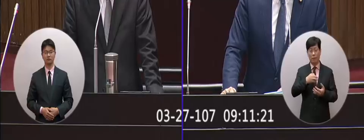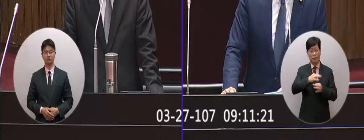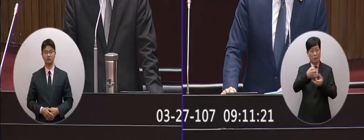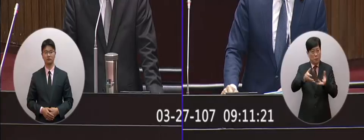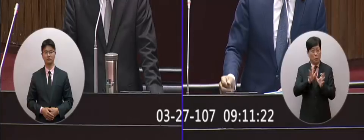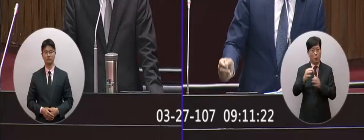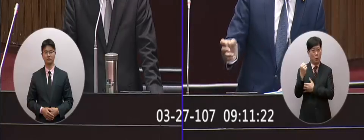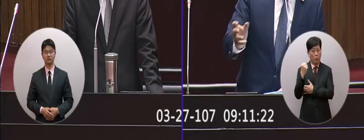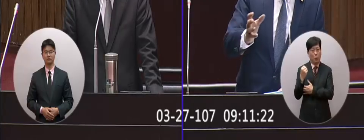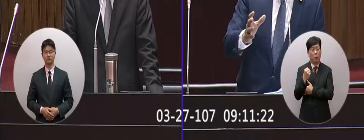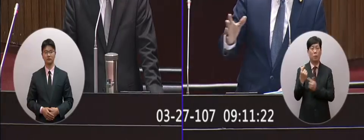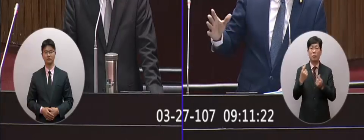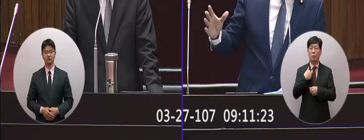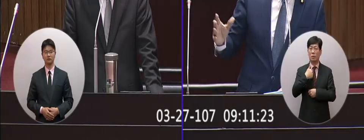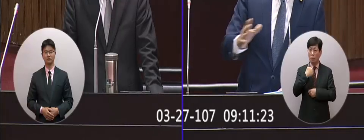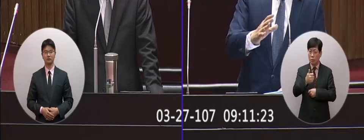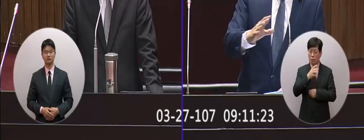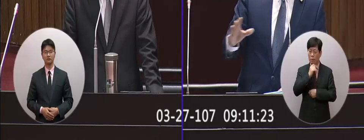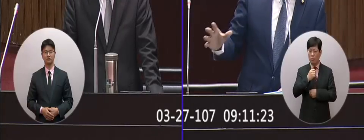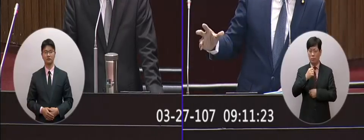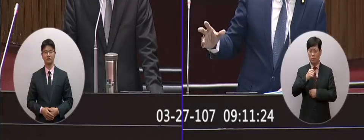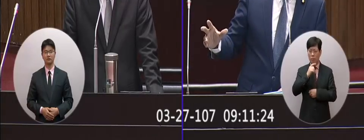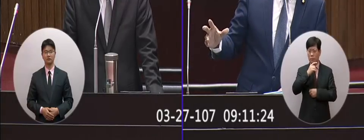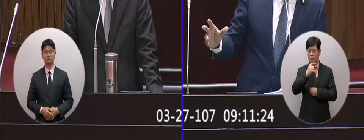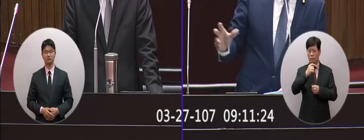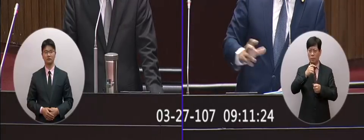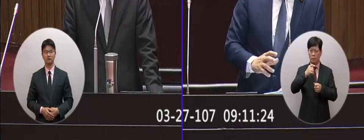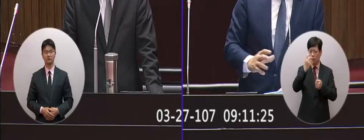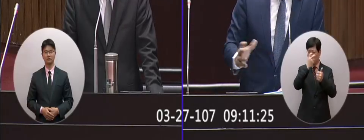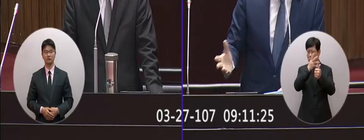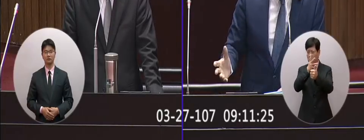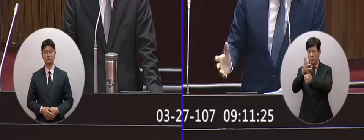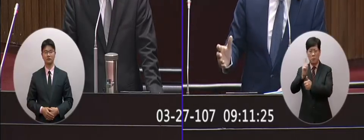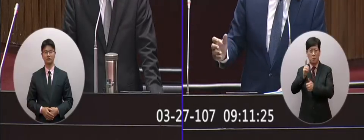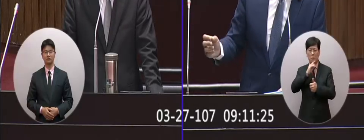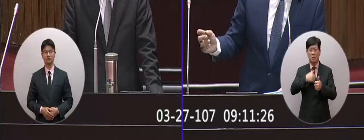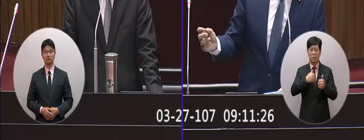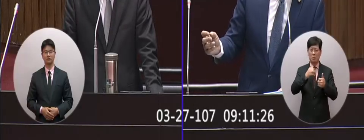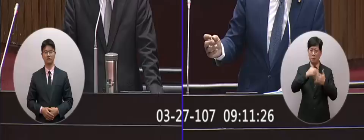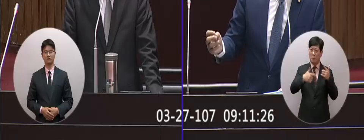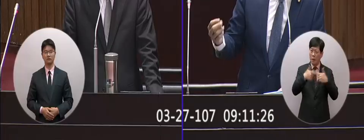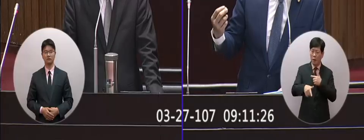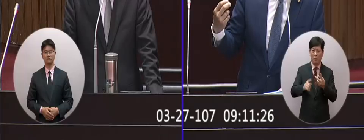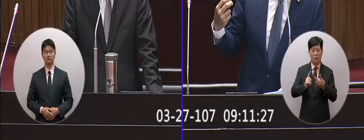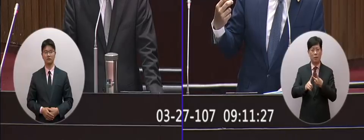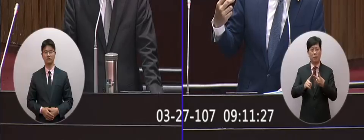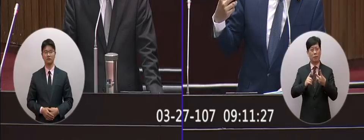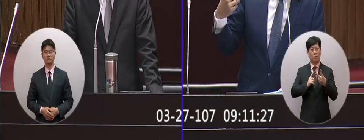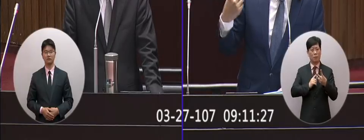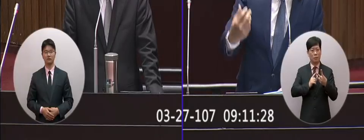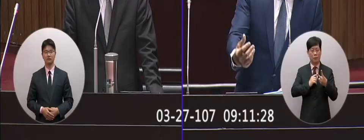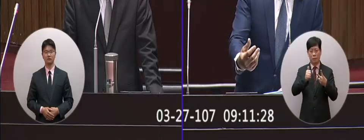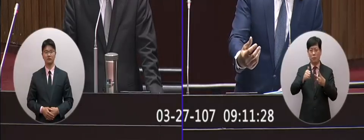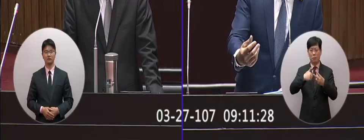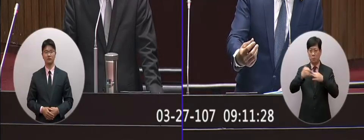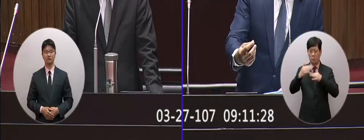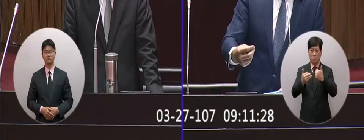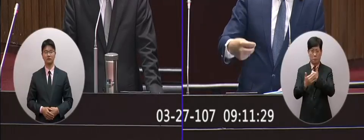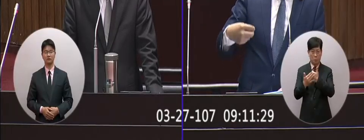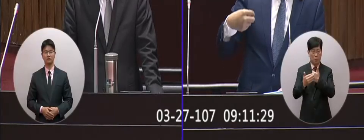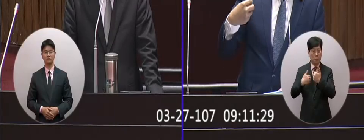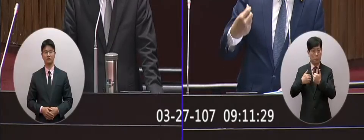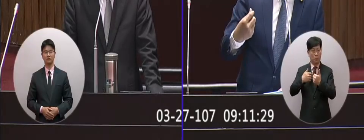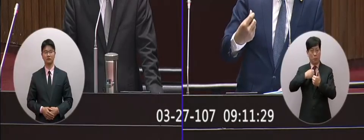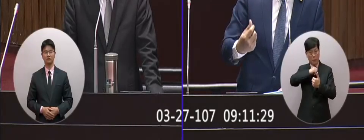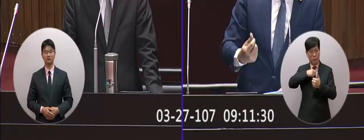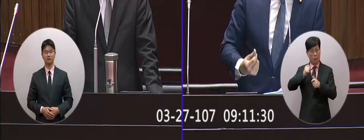做了一些努力，包括去调研一些标准有哪一些不友善于氢能的啦，包括说怎么样去协助我们的业者